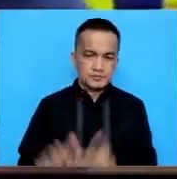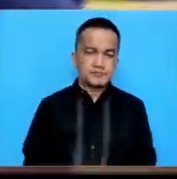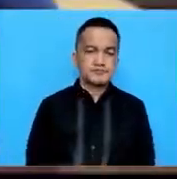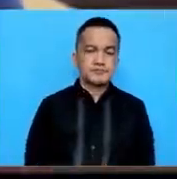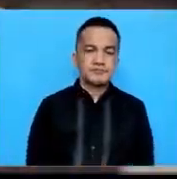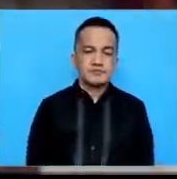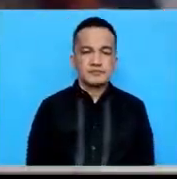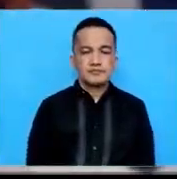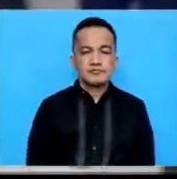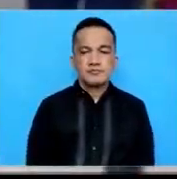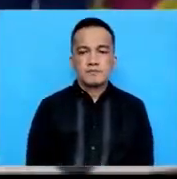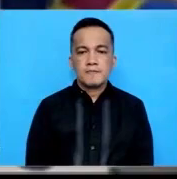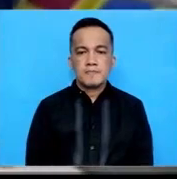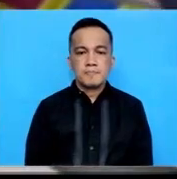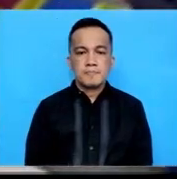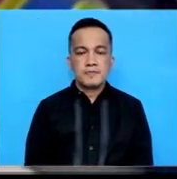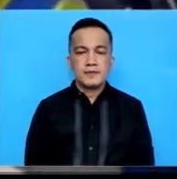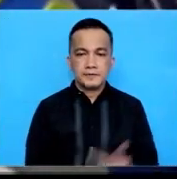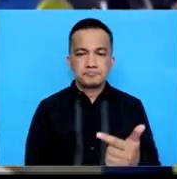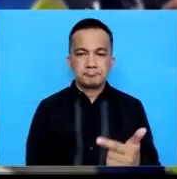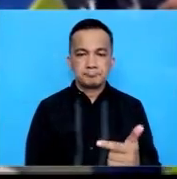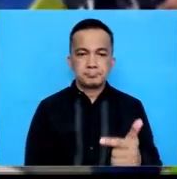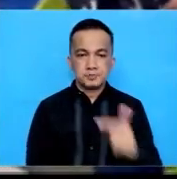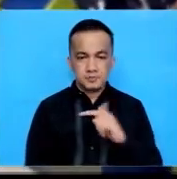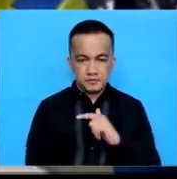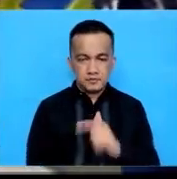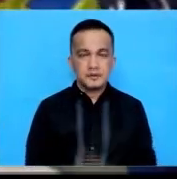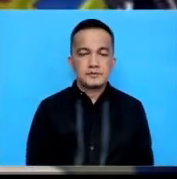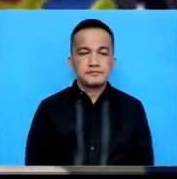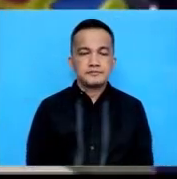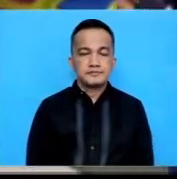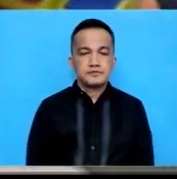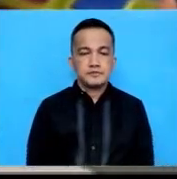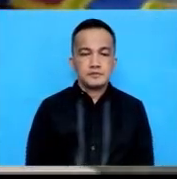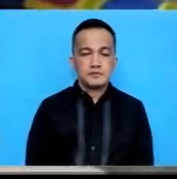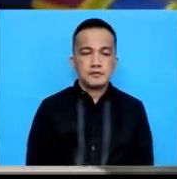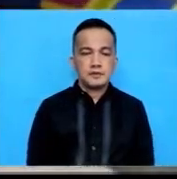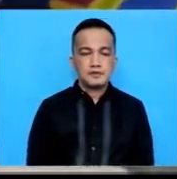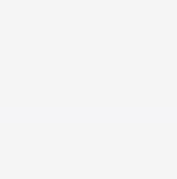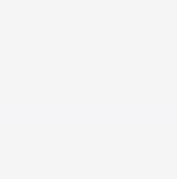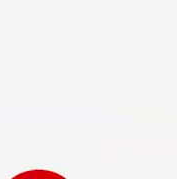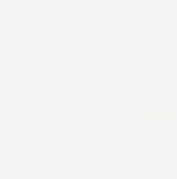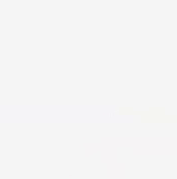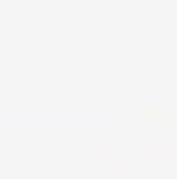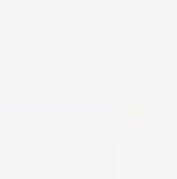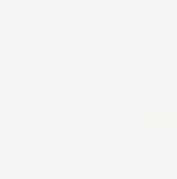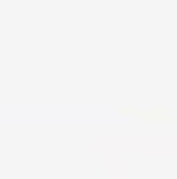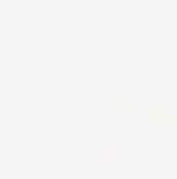Nagbabalita mula sa frontline, Justine Punsalang, News 5.